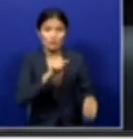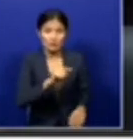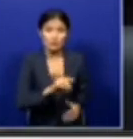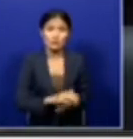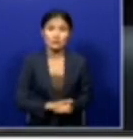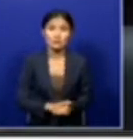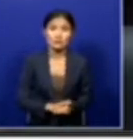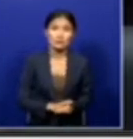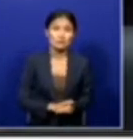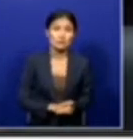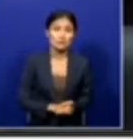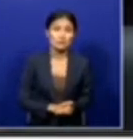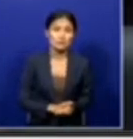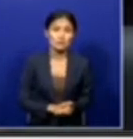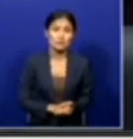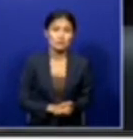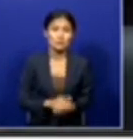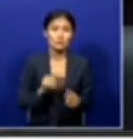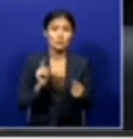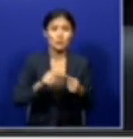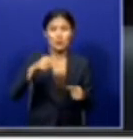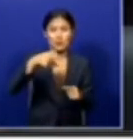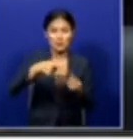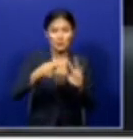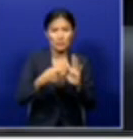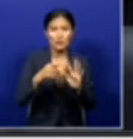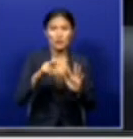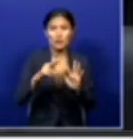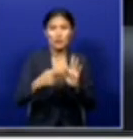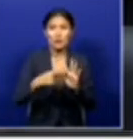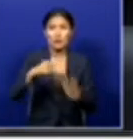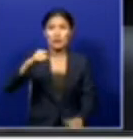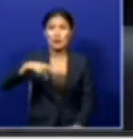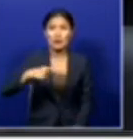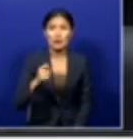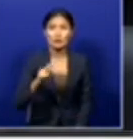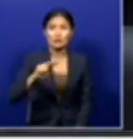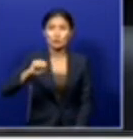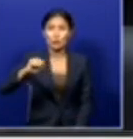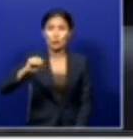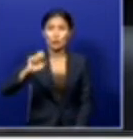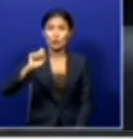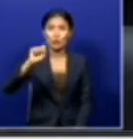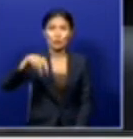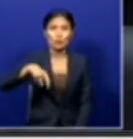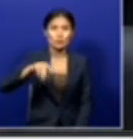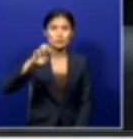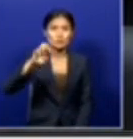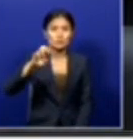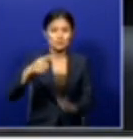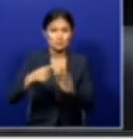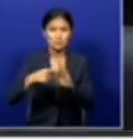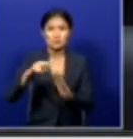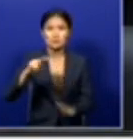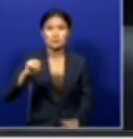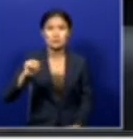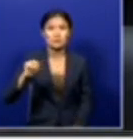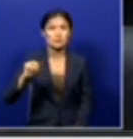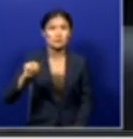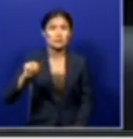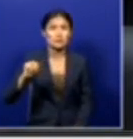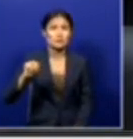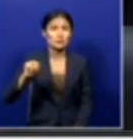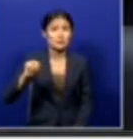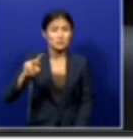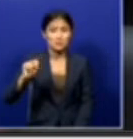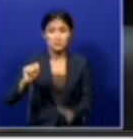ราซอยซีเมนต์บางครั้งเนี่ยในห้องกรรมการผมเองรู้ว่าท่านยังสับสนกันพาราซอยซีเมนต์กับพาราแอดฟันพาราแคปซีนอะ